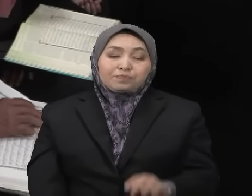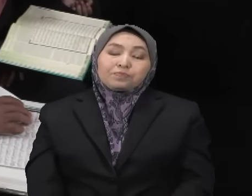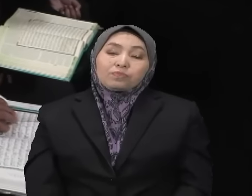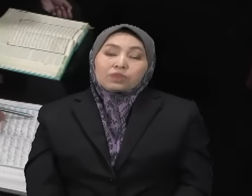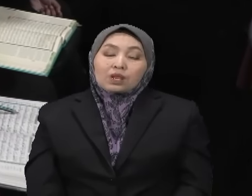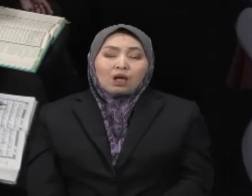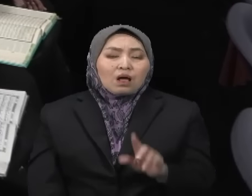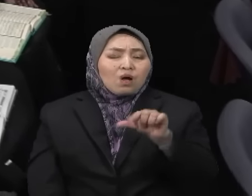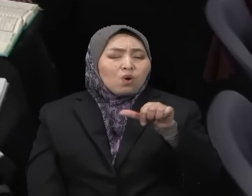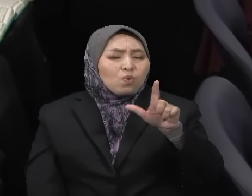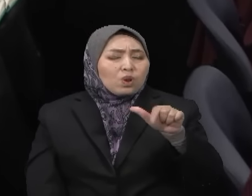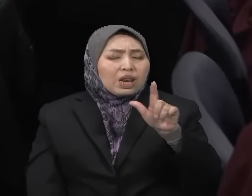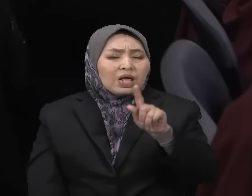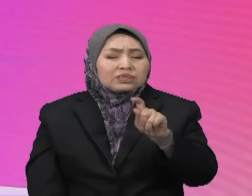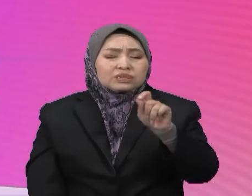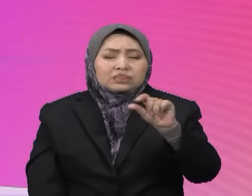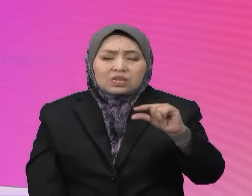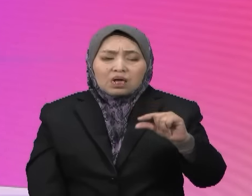قُلْ لَا